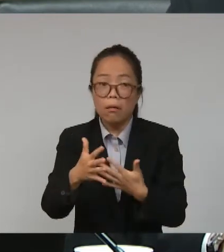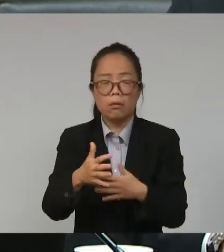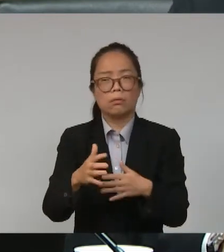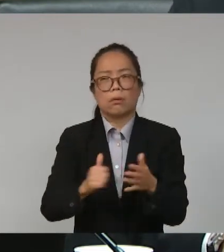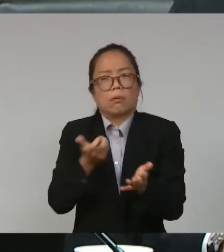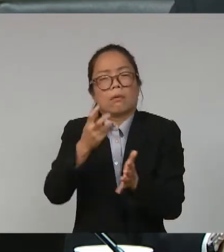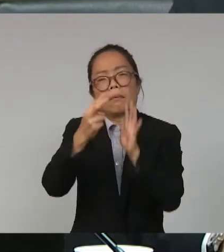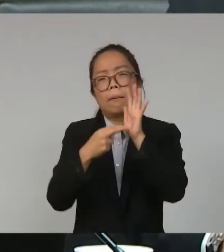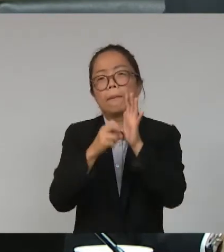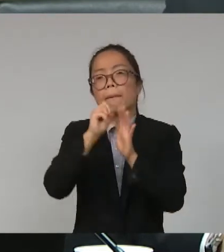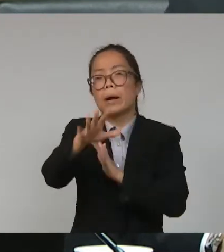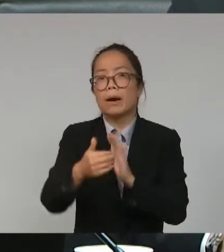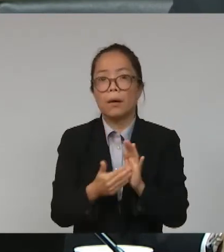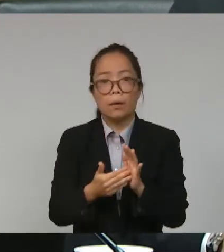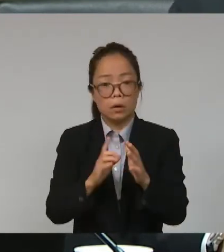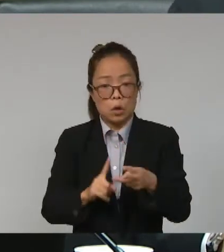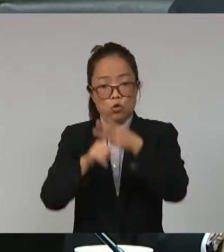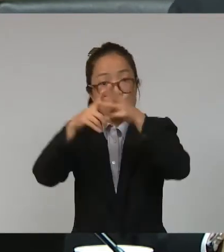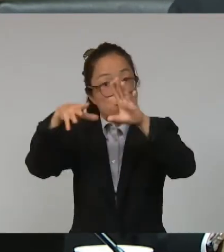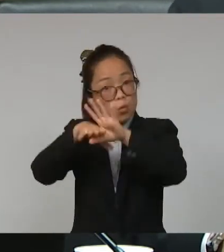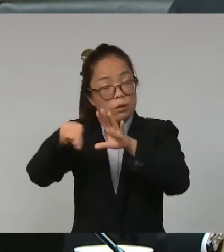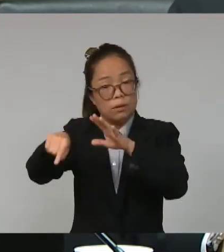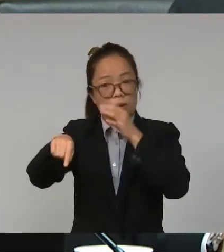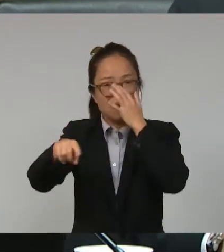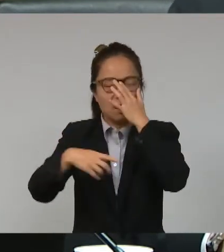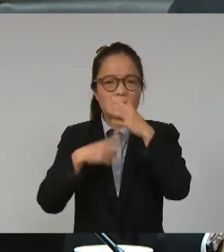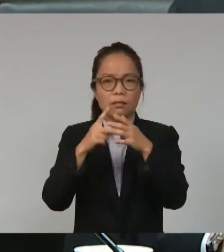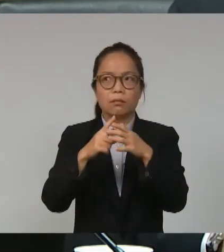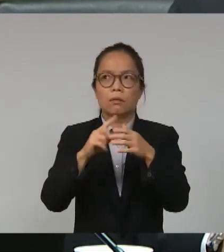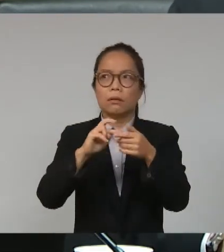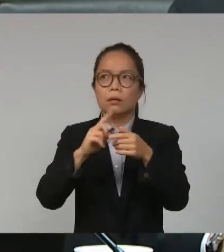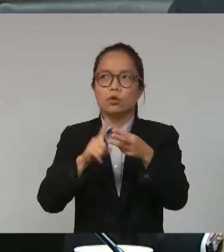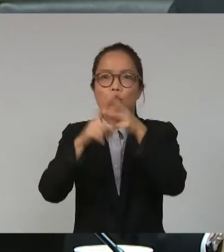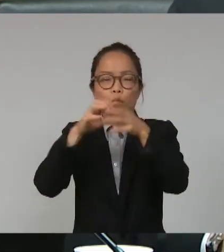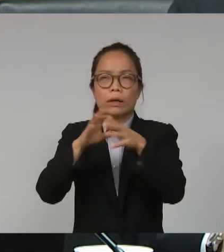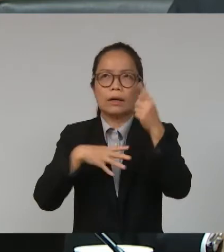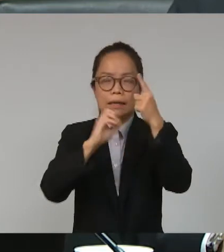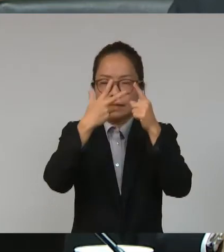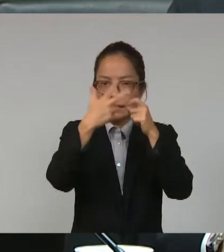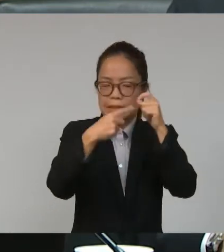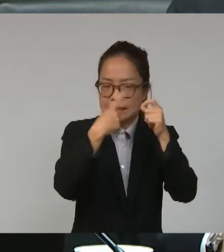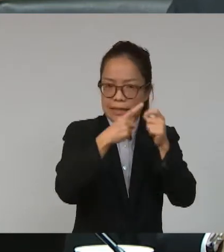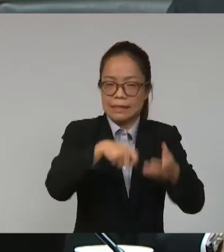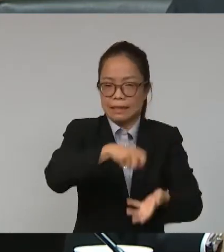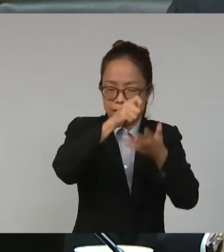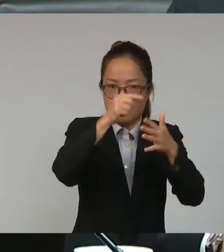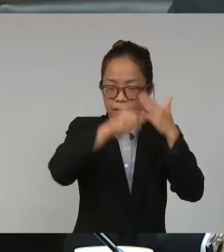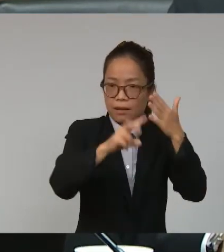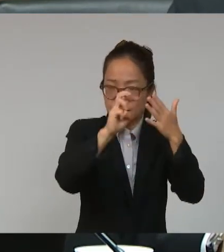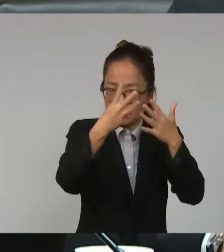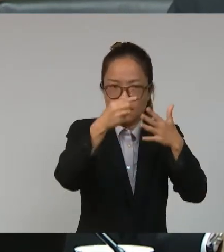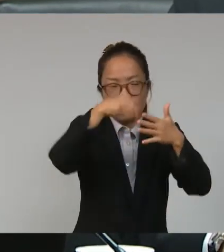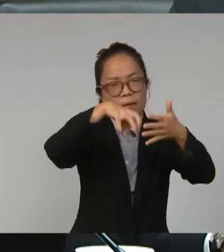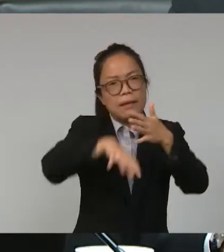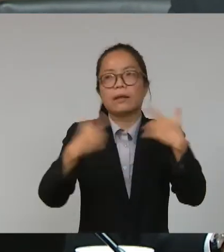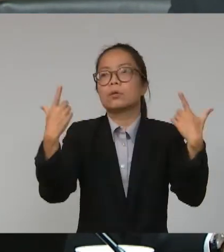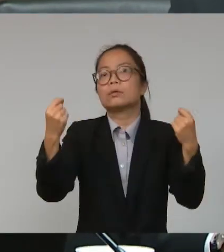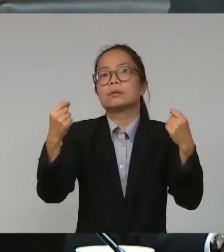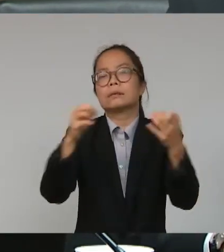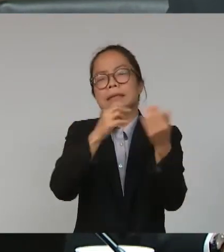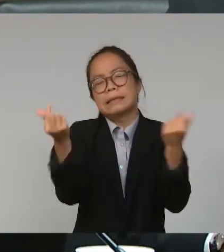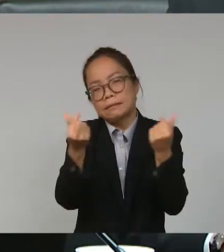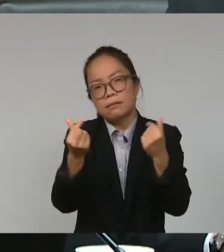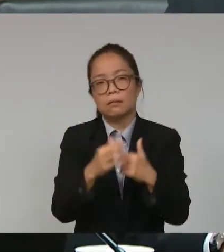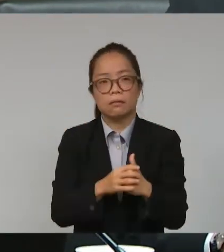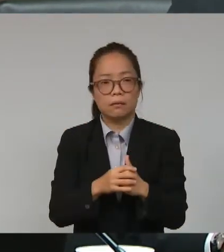这个我们的这个主文呢，其实跟这是107年版的公民投票法二十三条条文内容基本上是相近的